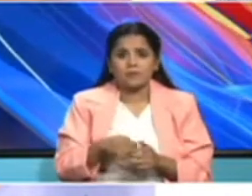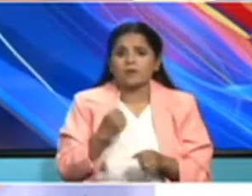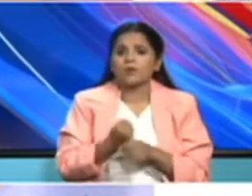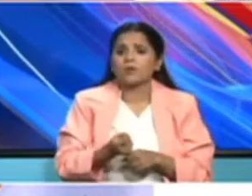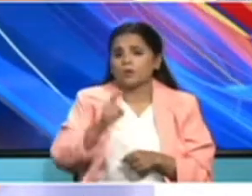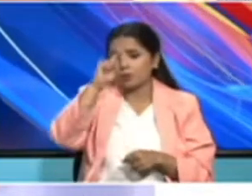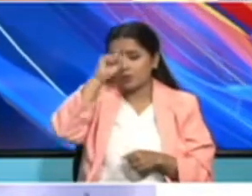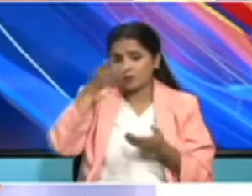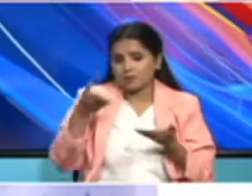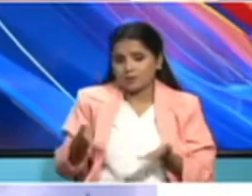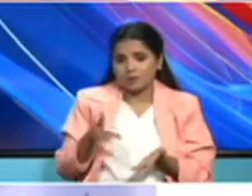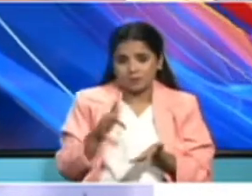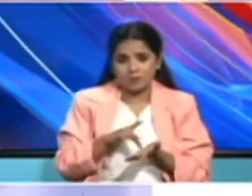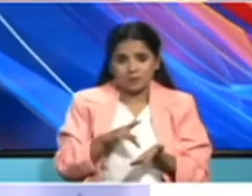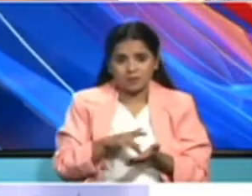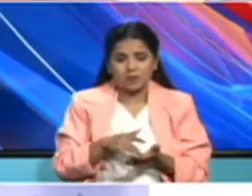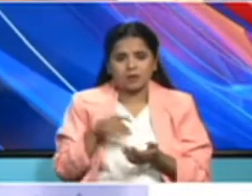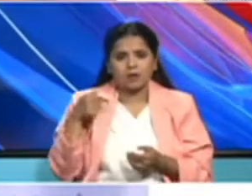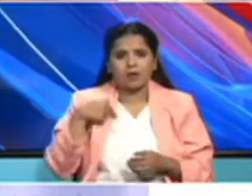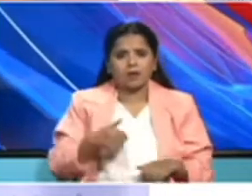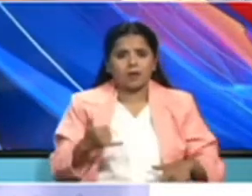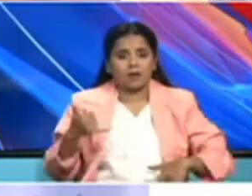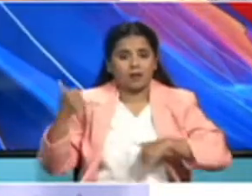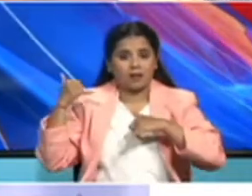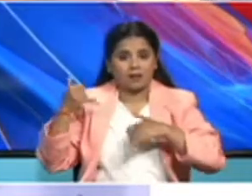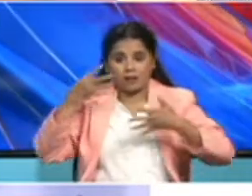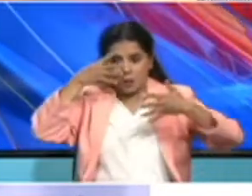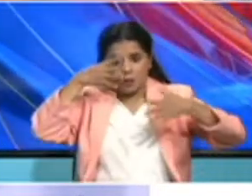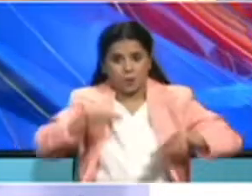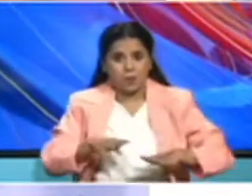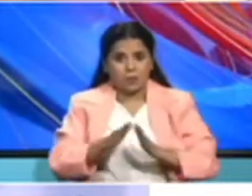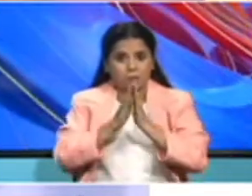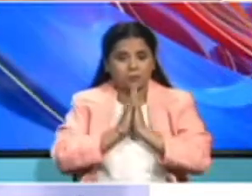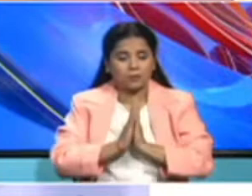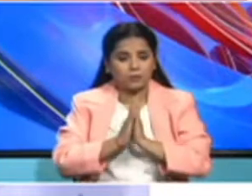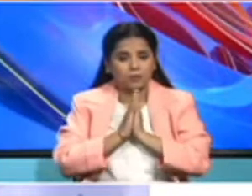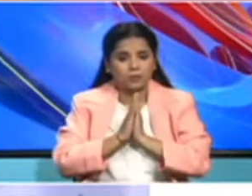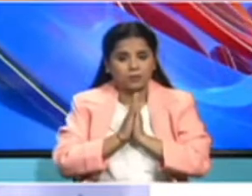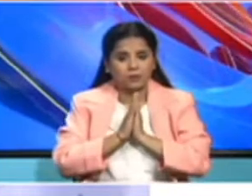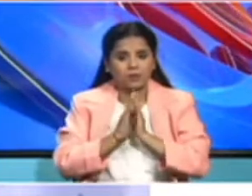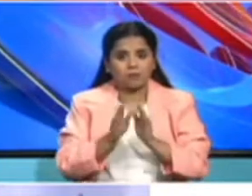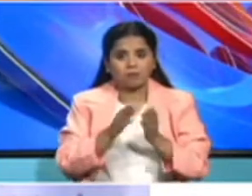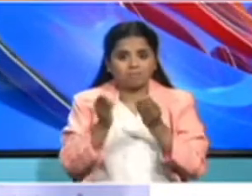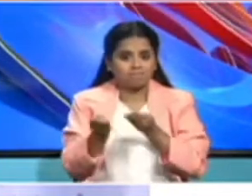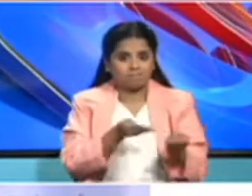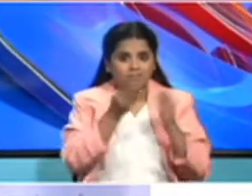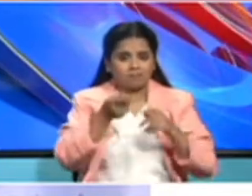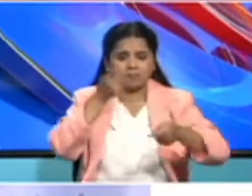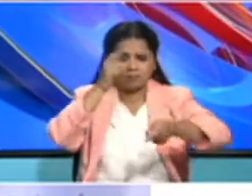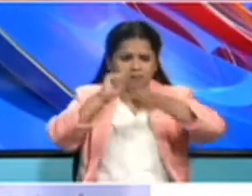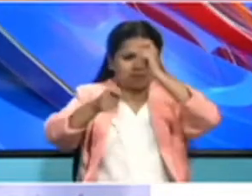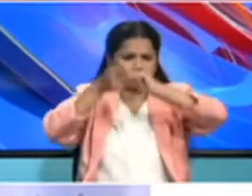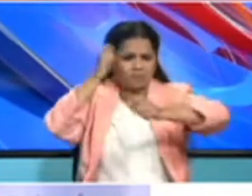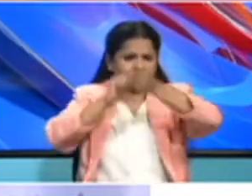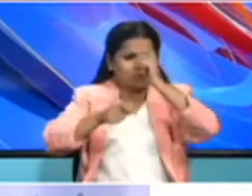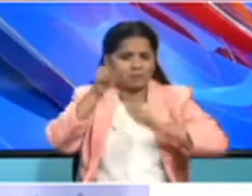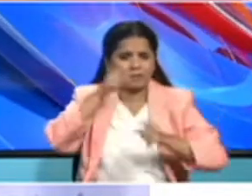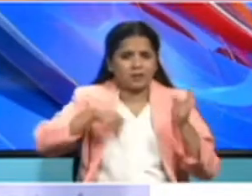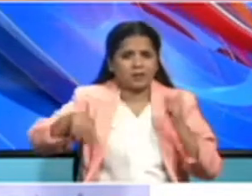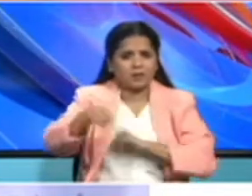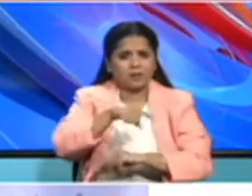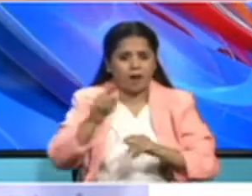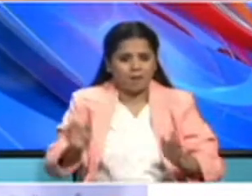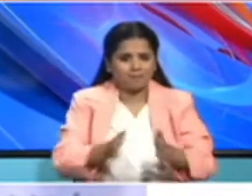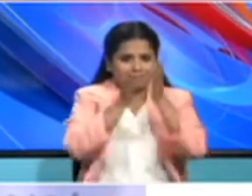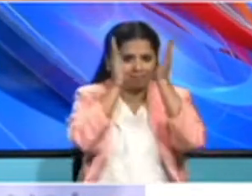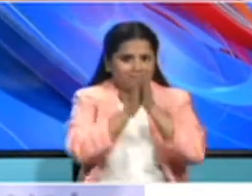गुजरात में मां दुर्गा की उपासना से लेकर गरबा तक यहां